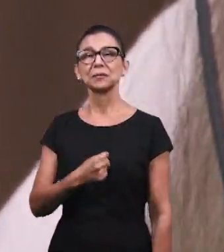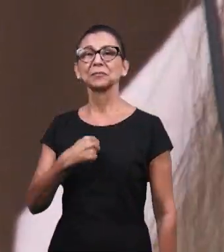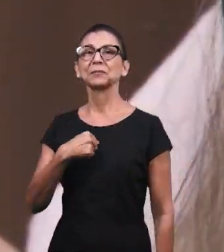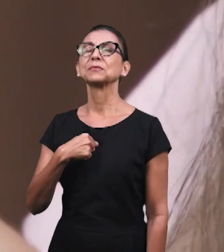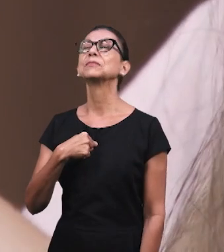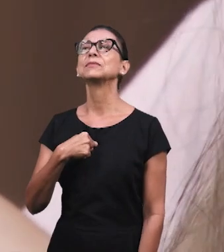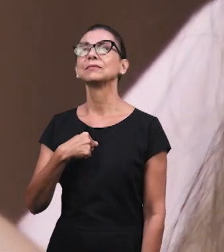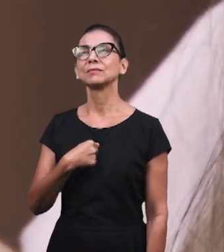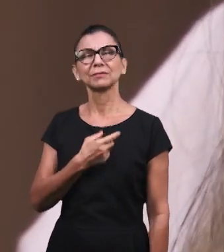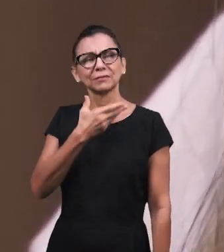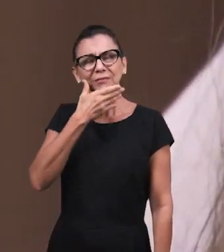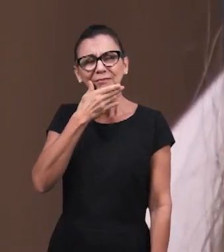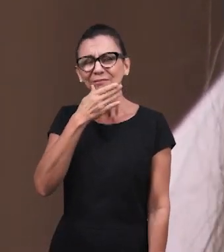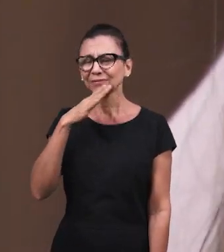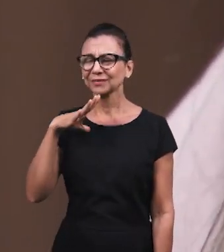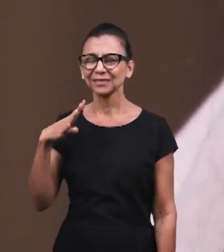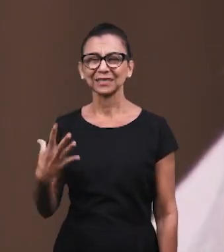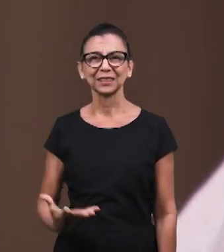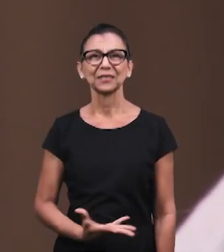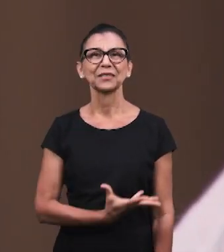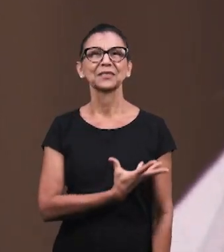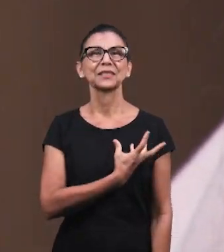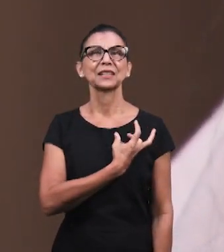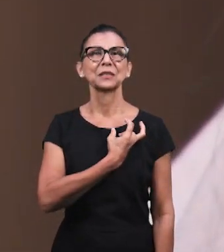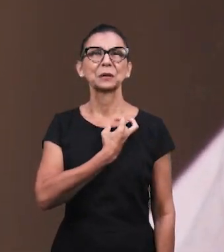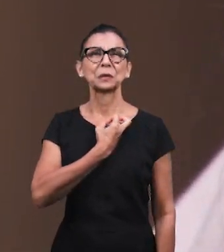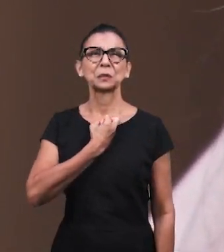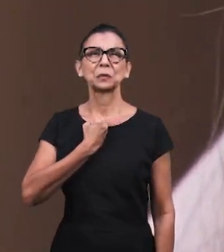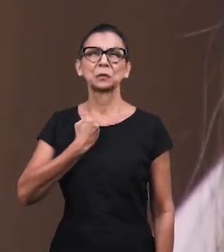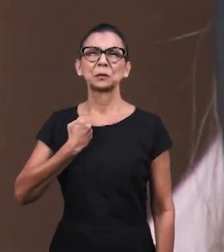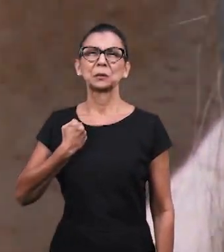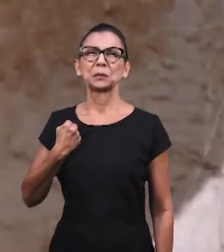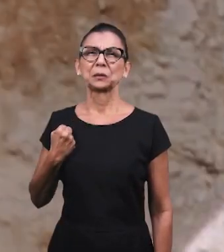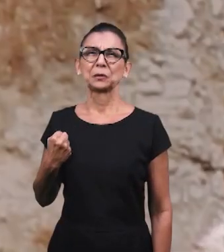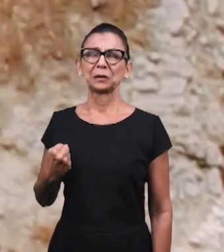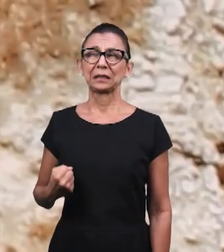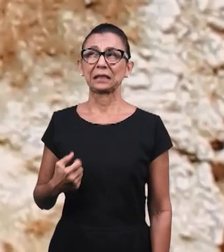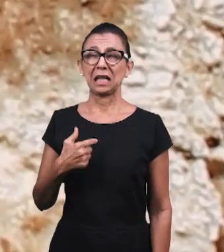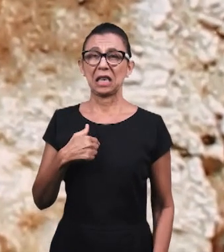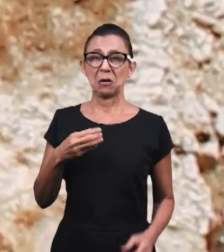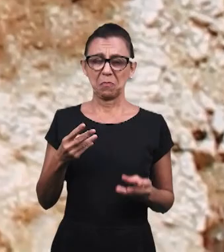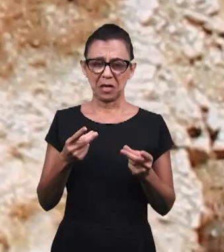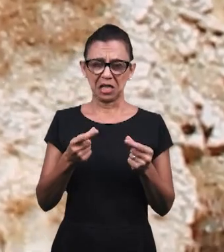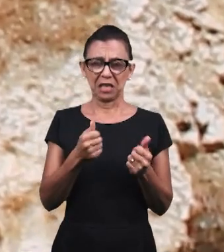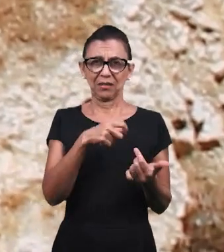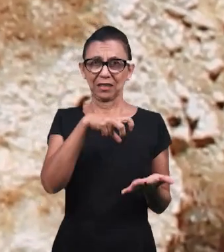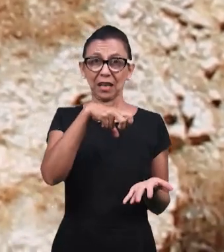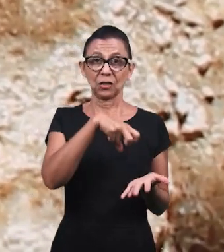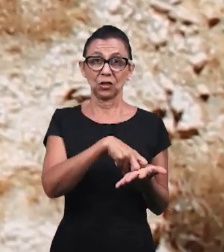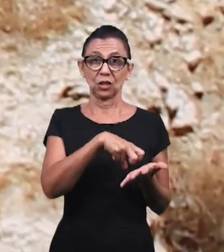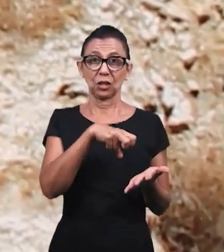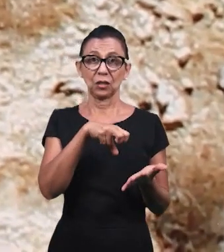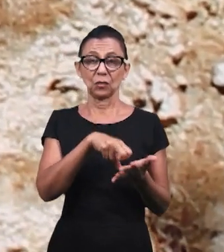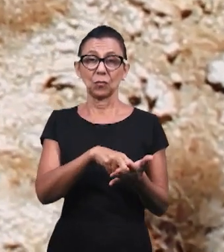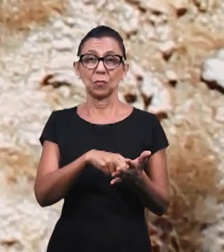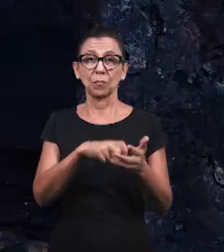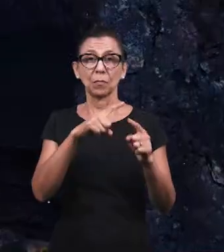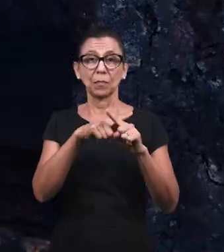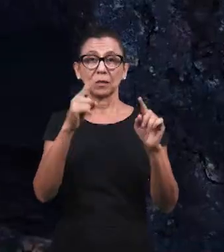Ele ama, Jesus me ama, meu Salvador. Castigo duro que